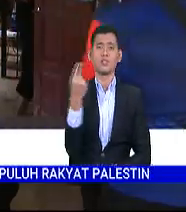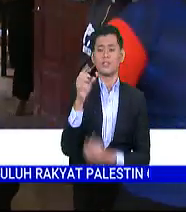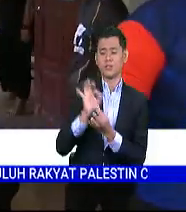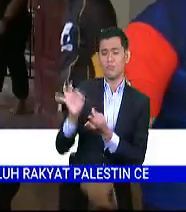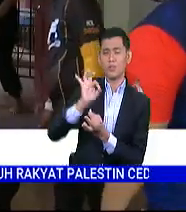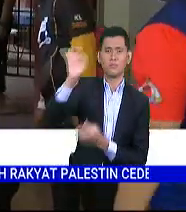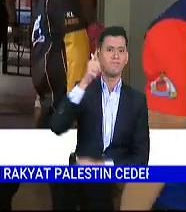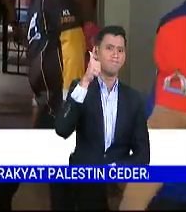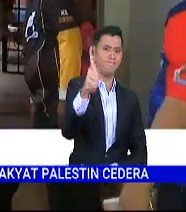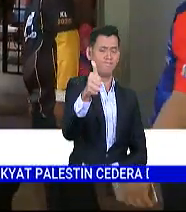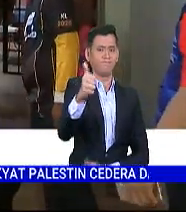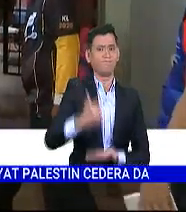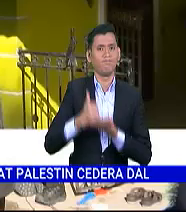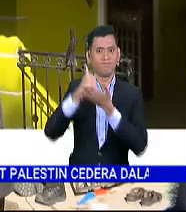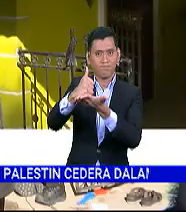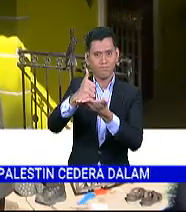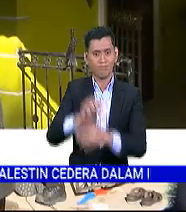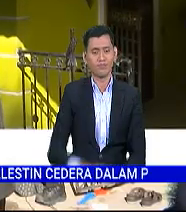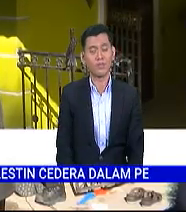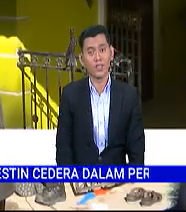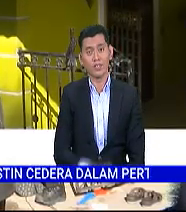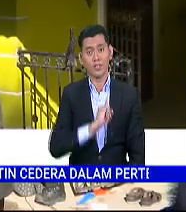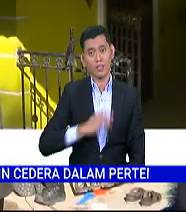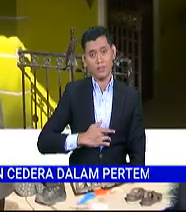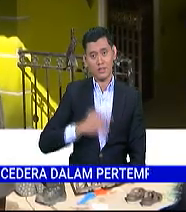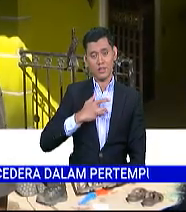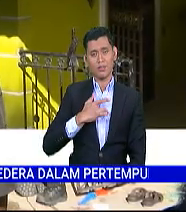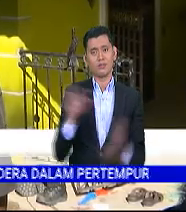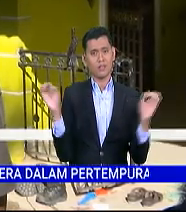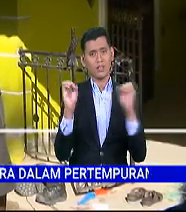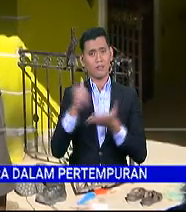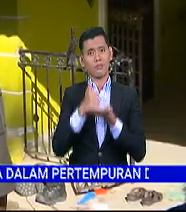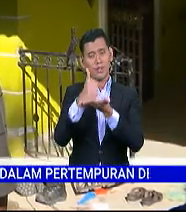diorang sangat-sangat untuk membantu. Saya rasa tanpa bantuan mereka,